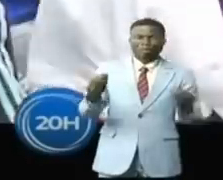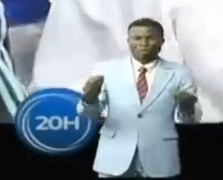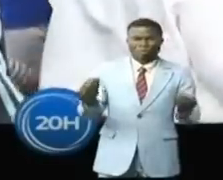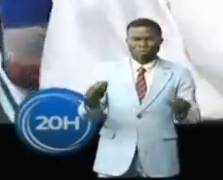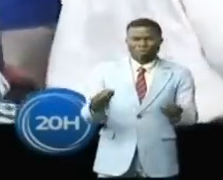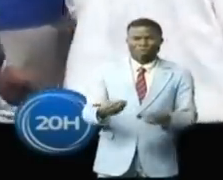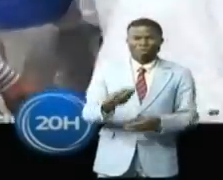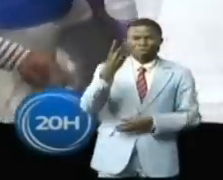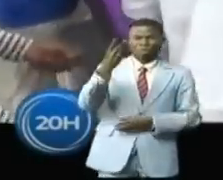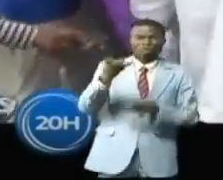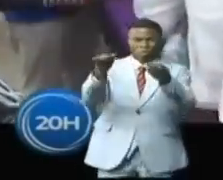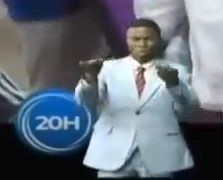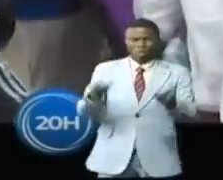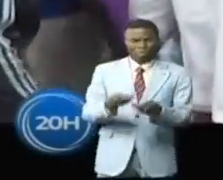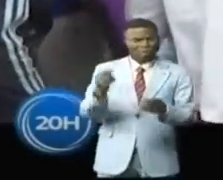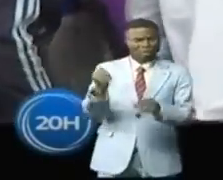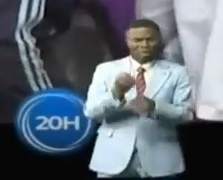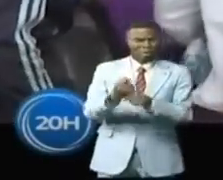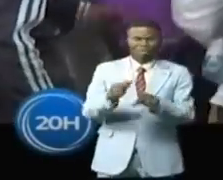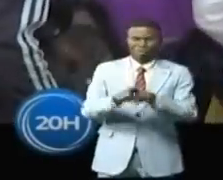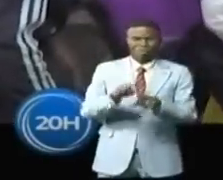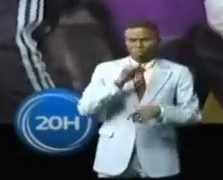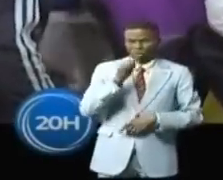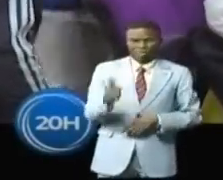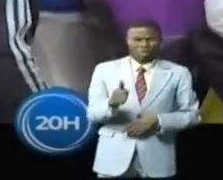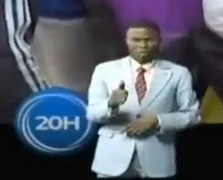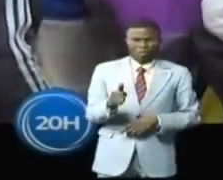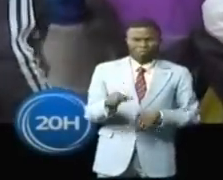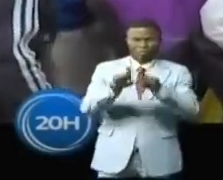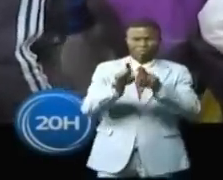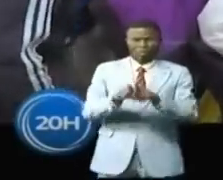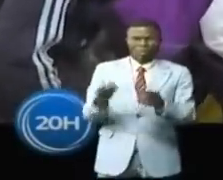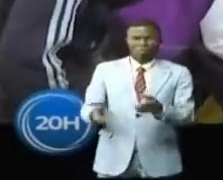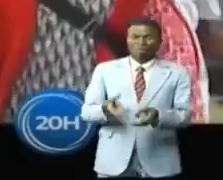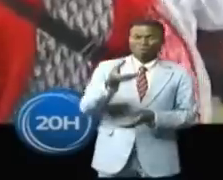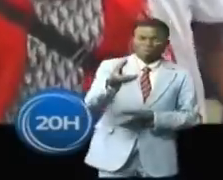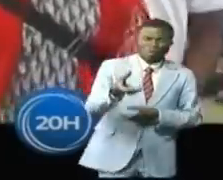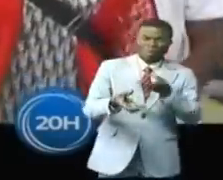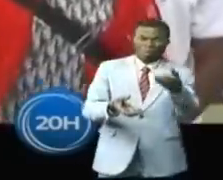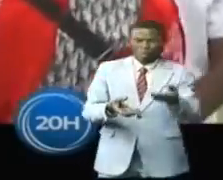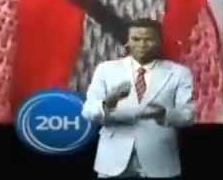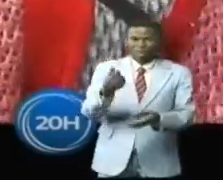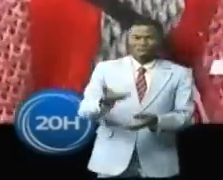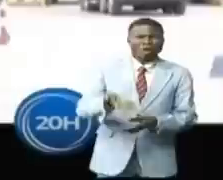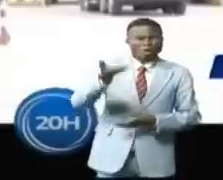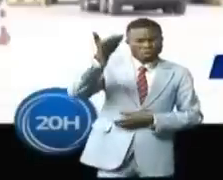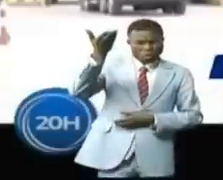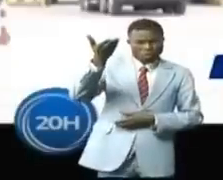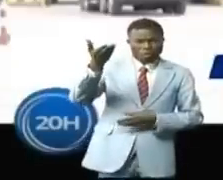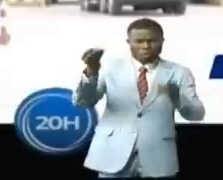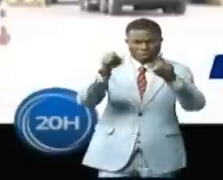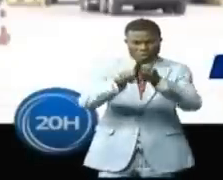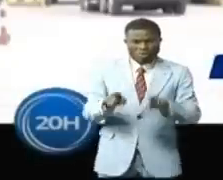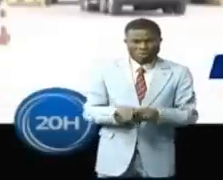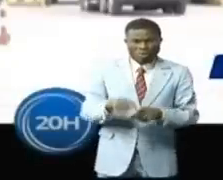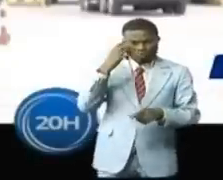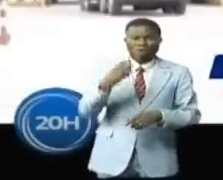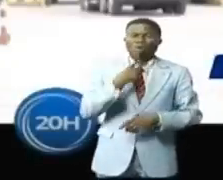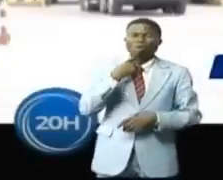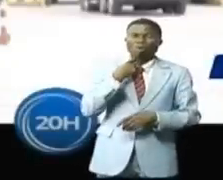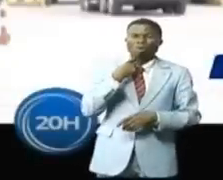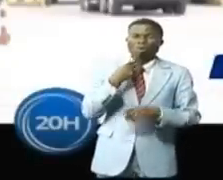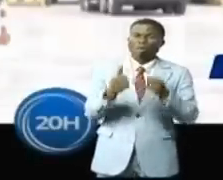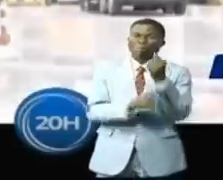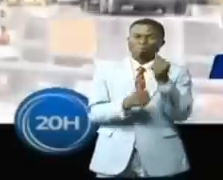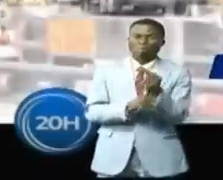les trois zones n'ont pas les mêmes fournisseurs. Au sud, le fournisseur leur fournit avec un prix plus élevé et pour ne pas bloquer les pertes et